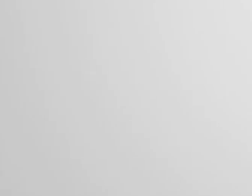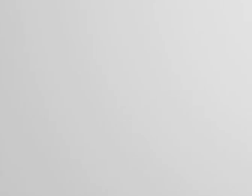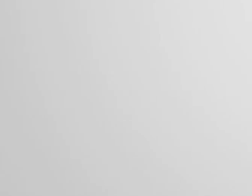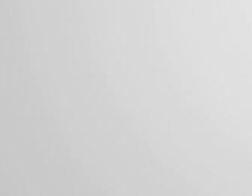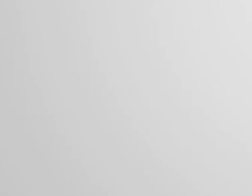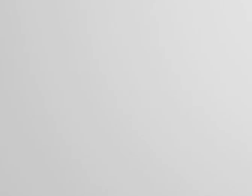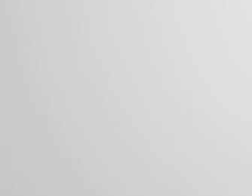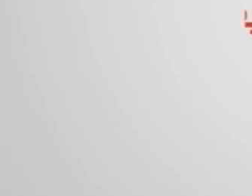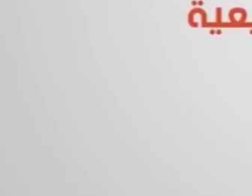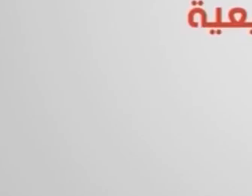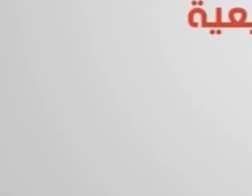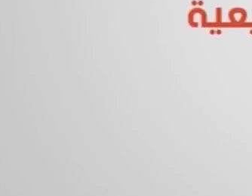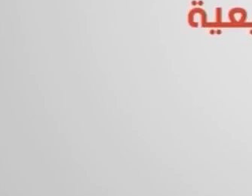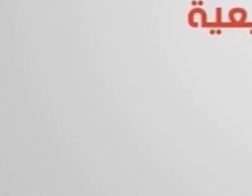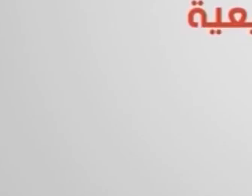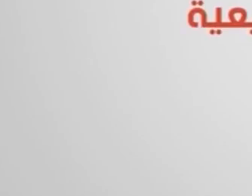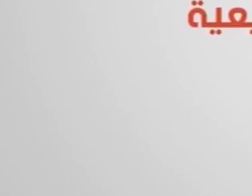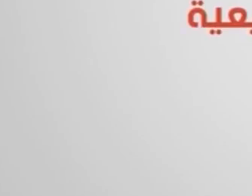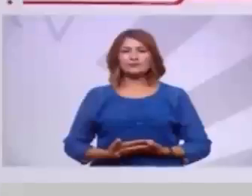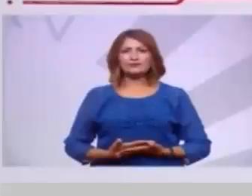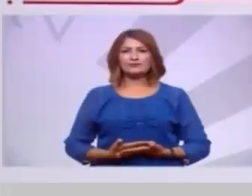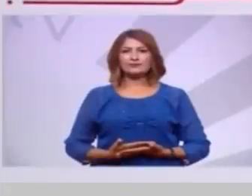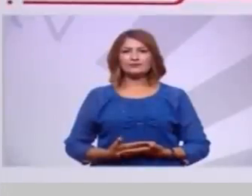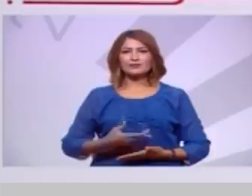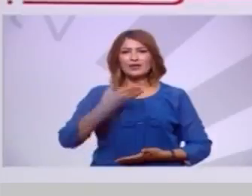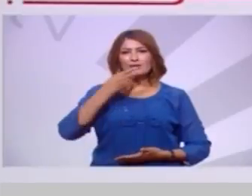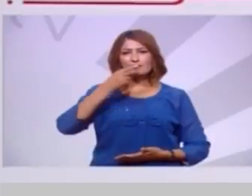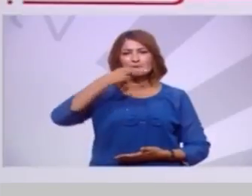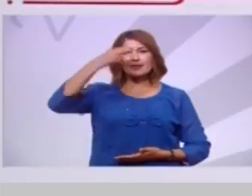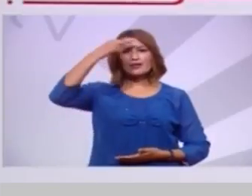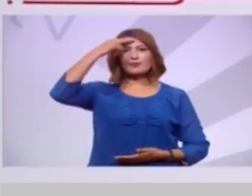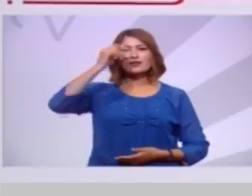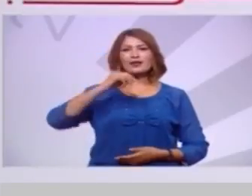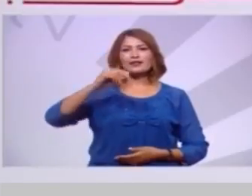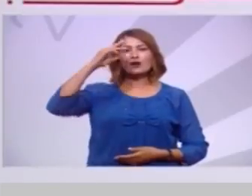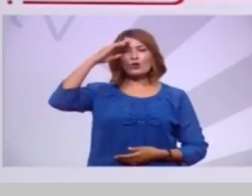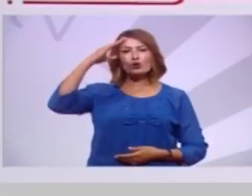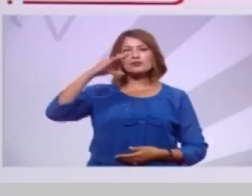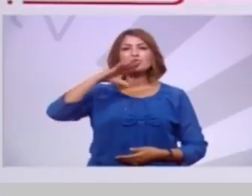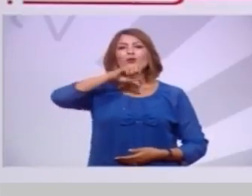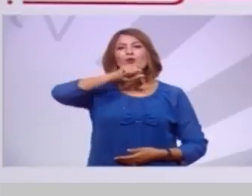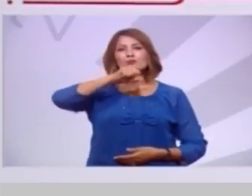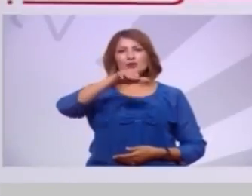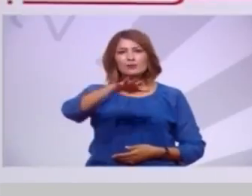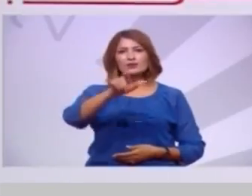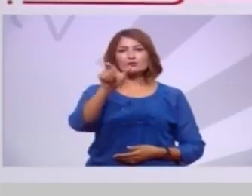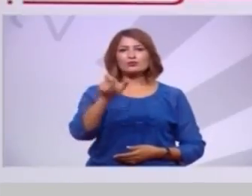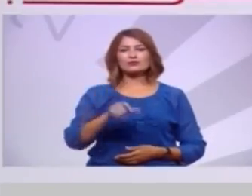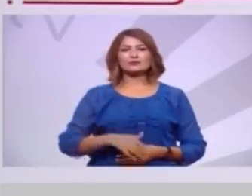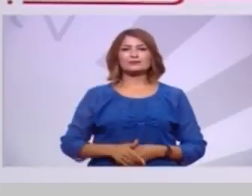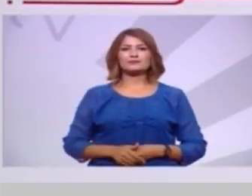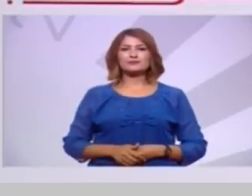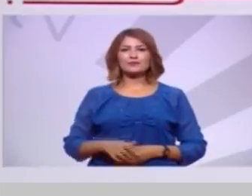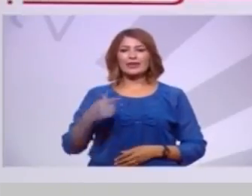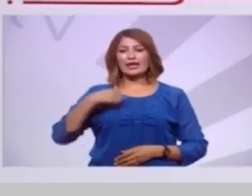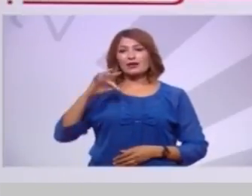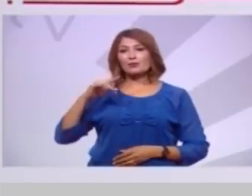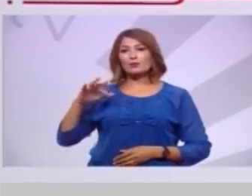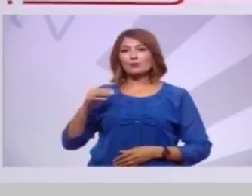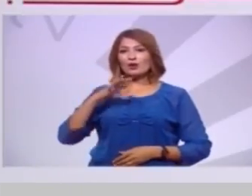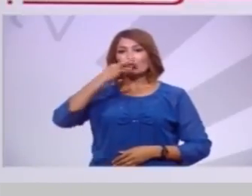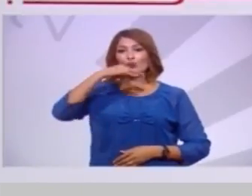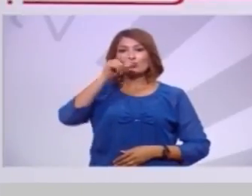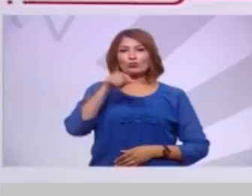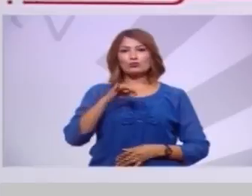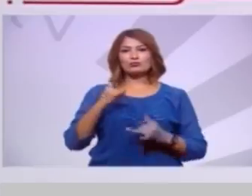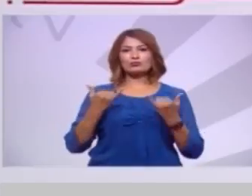نعم بسم الله الرحمان الرحيم والصلاه والسلام على اشرف المرسلين معكم محدثكم زياده